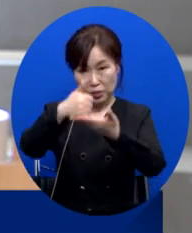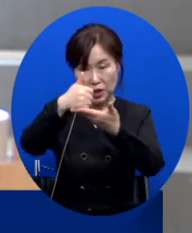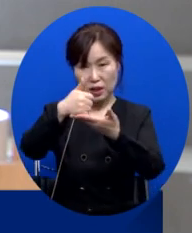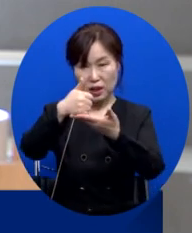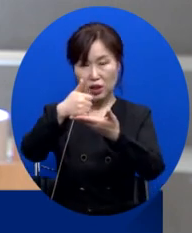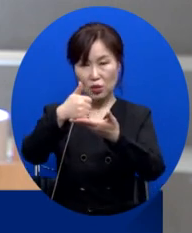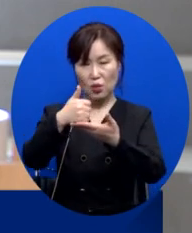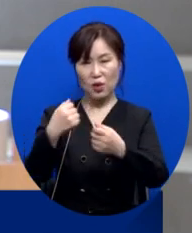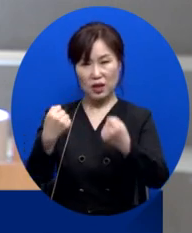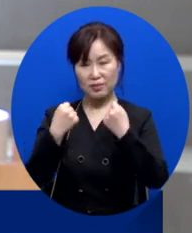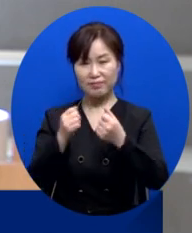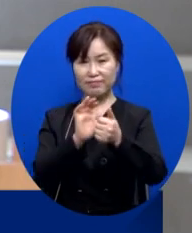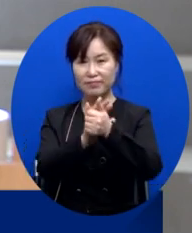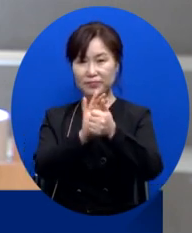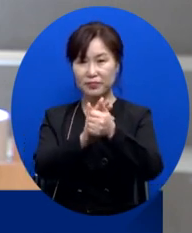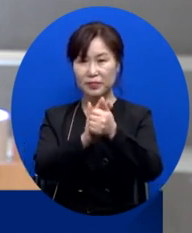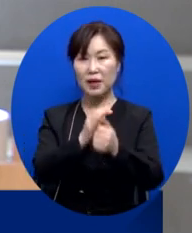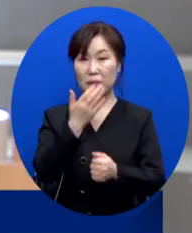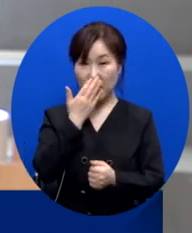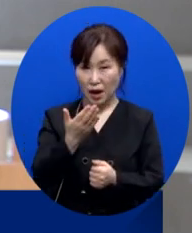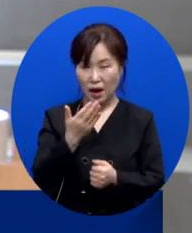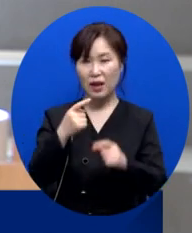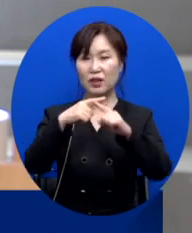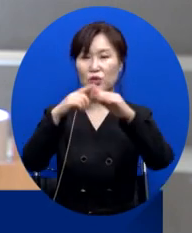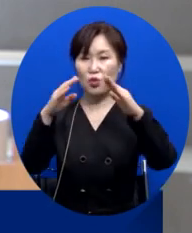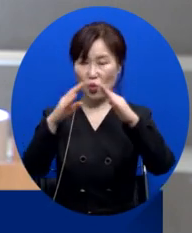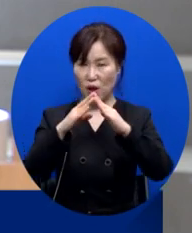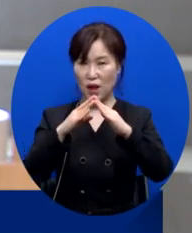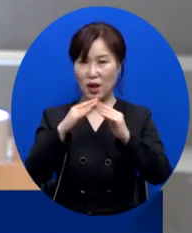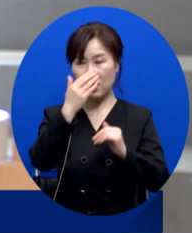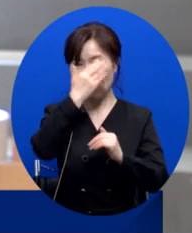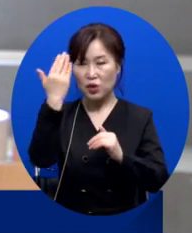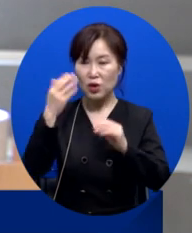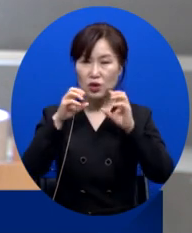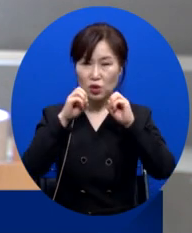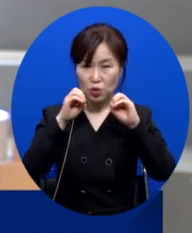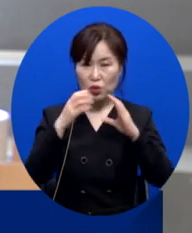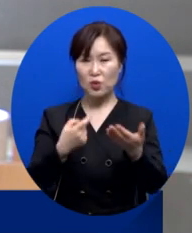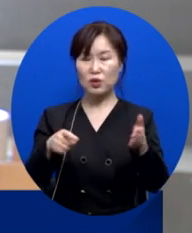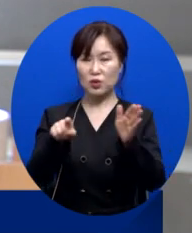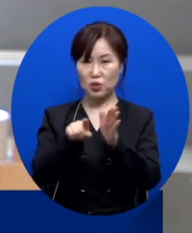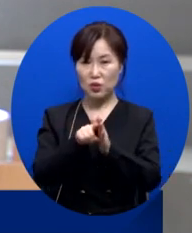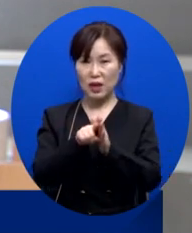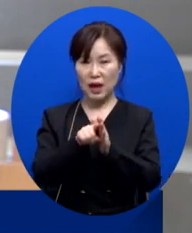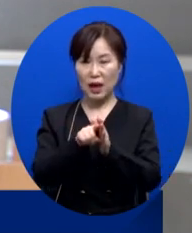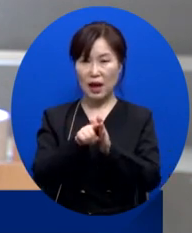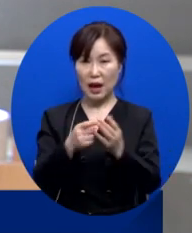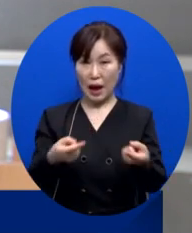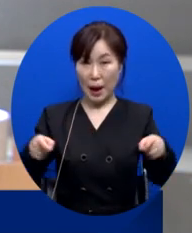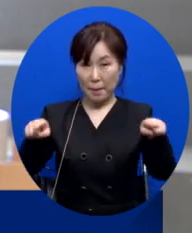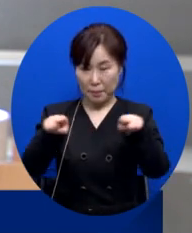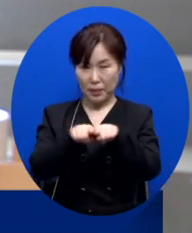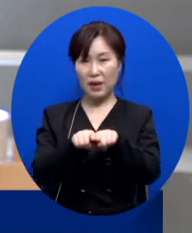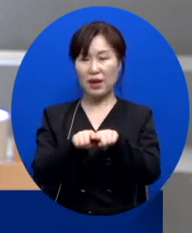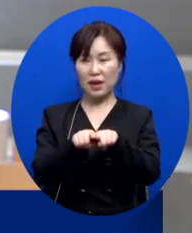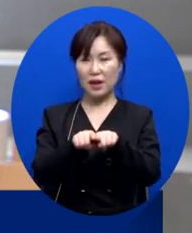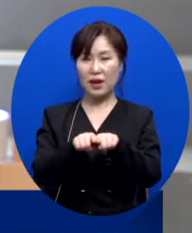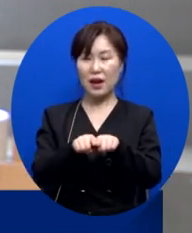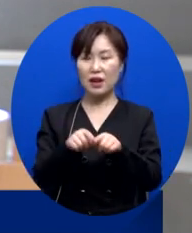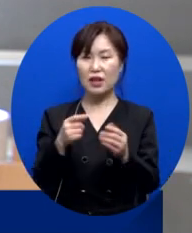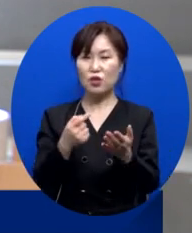청년들의 힘을 저는 그런 교회 청년 선교 이런 것을 위해서 같이 했으면 좋겠다는 생각에서